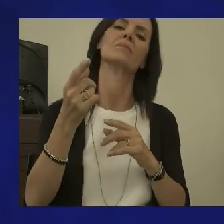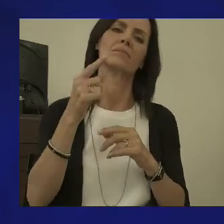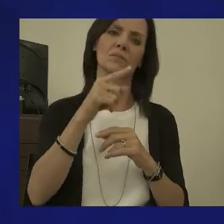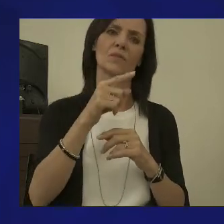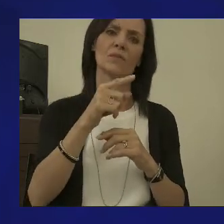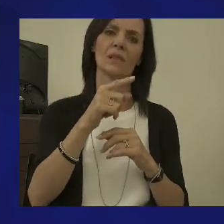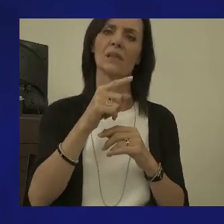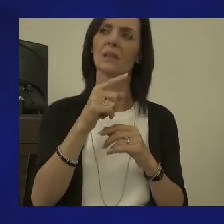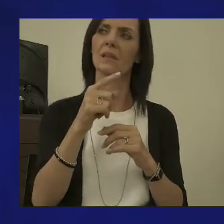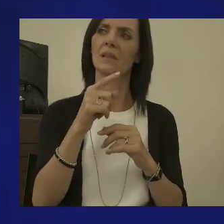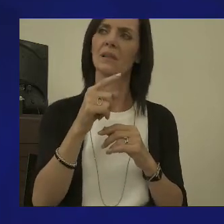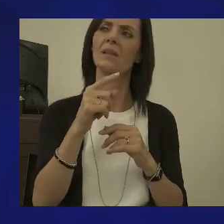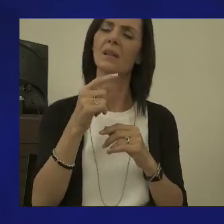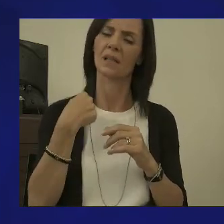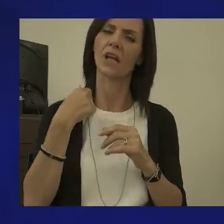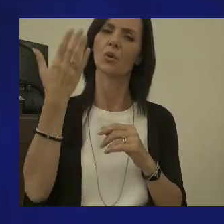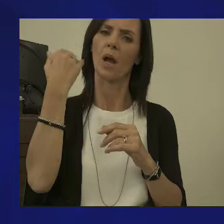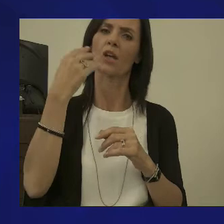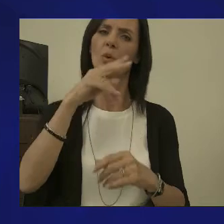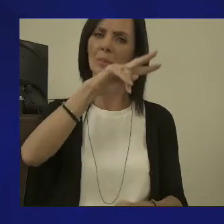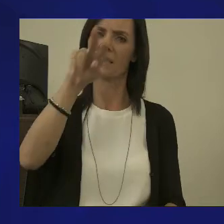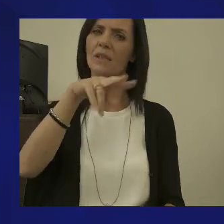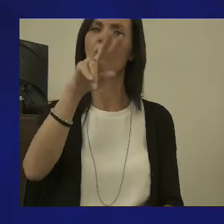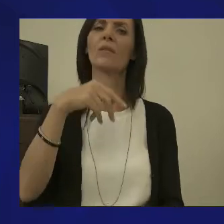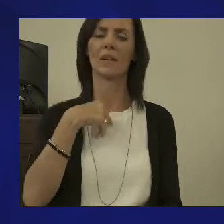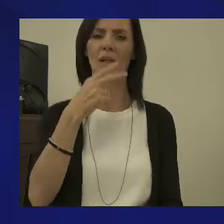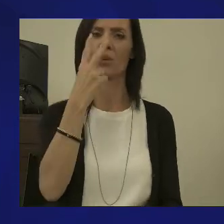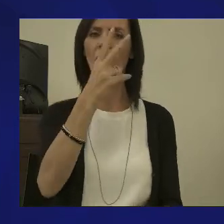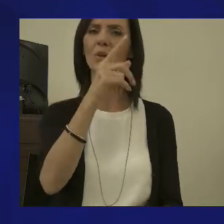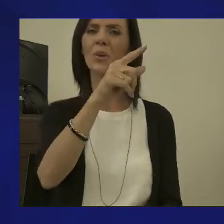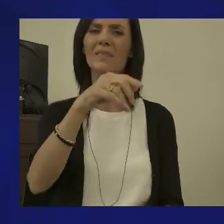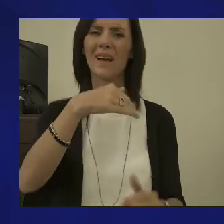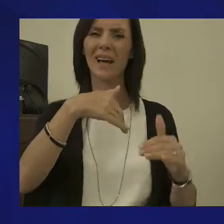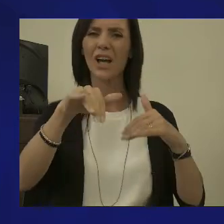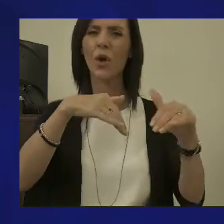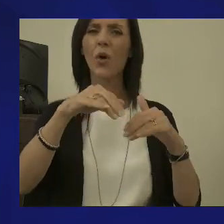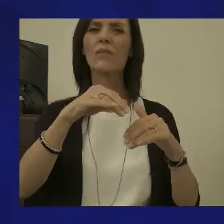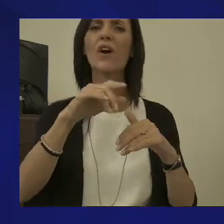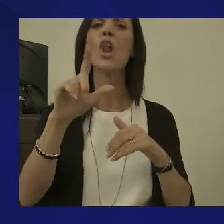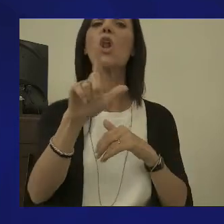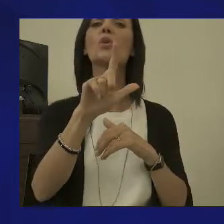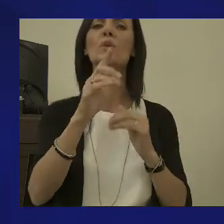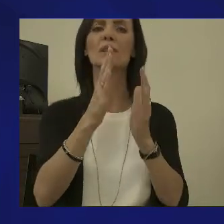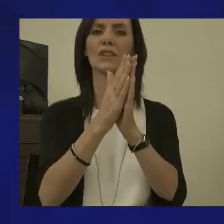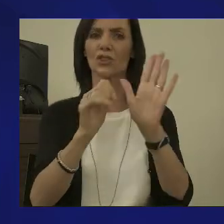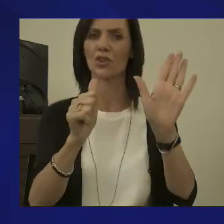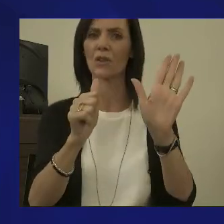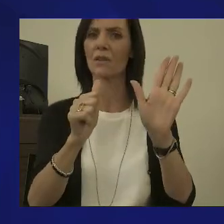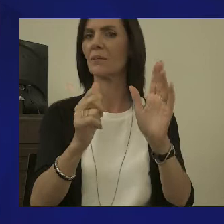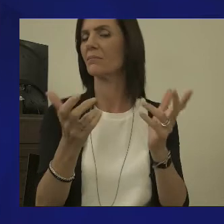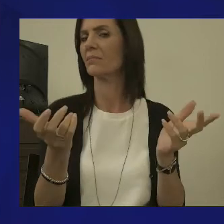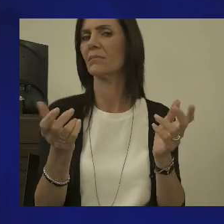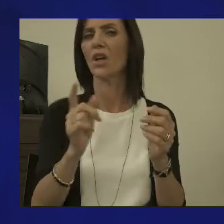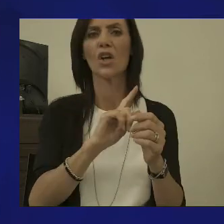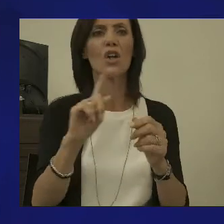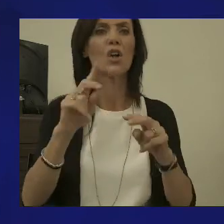לוטוס 16. היינו בסיור שם וראינו מה התוצאה של לוטוס 16. מפלצת. לא נשאר